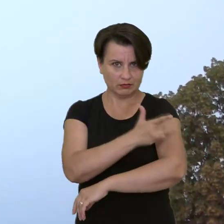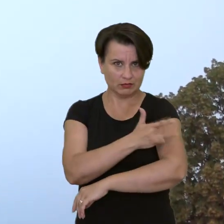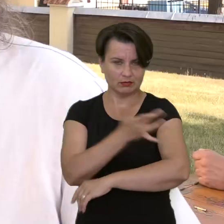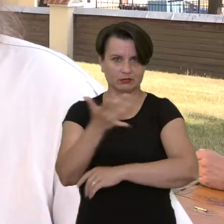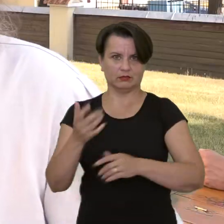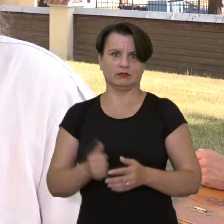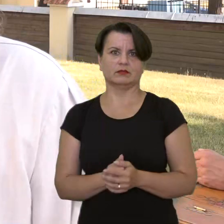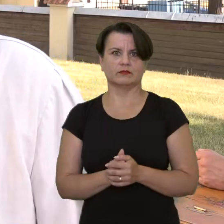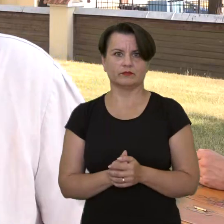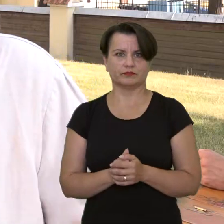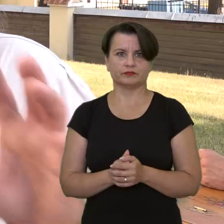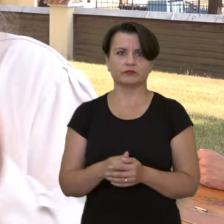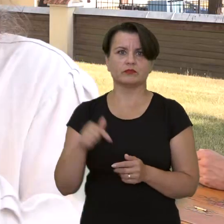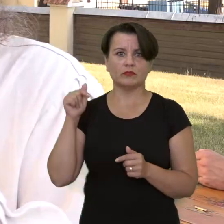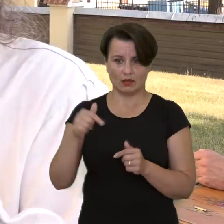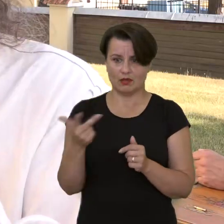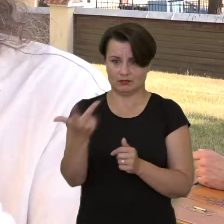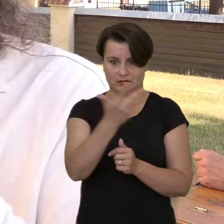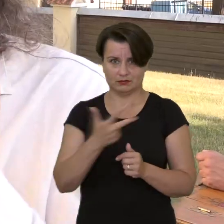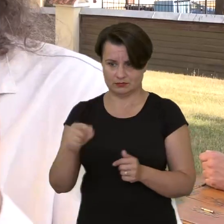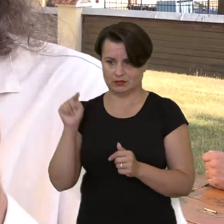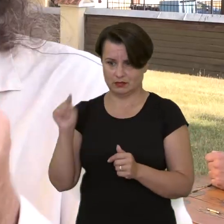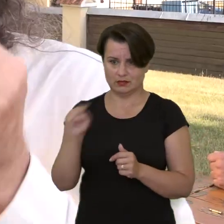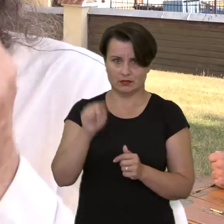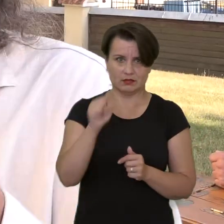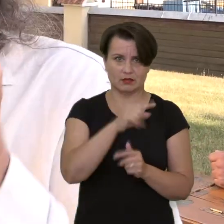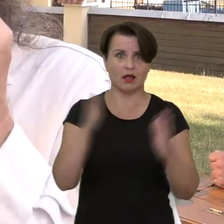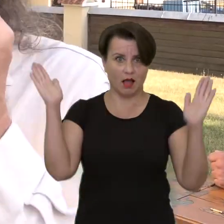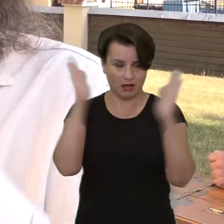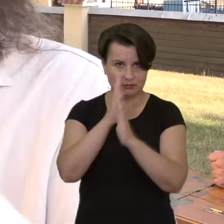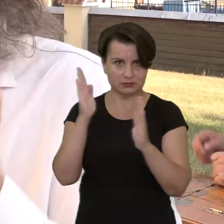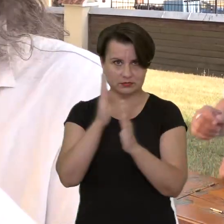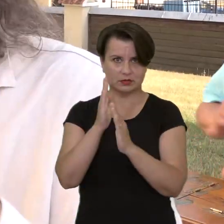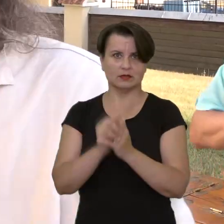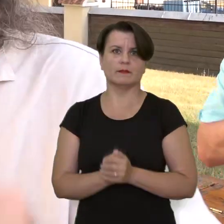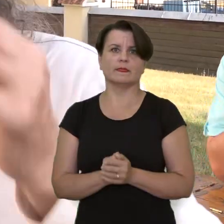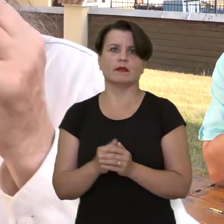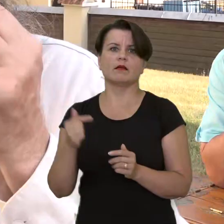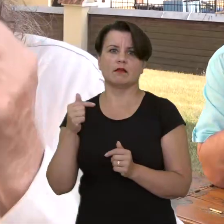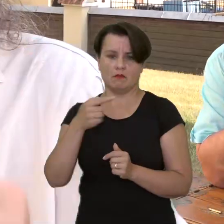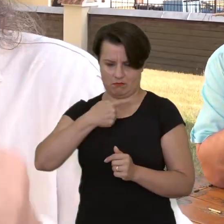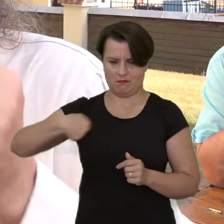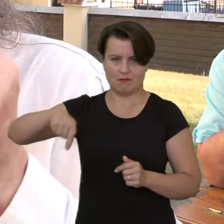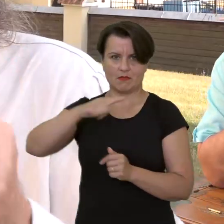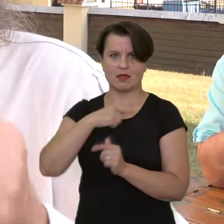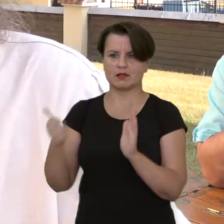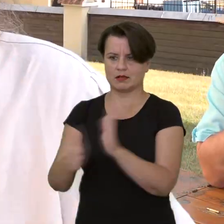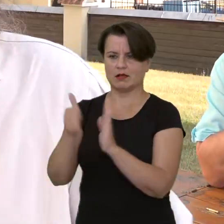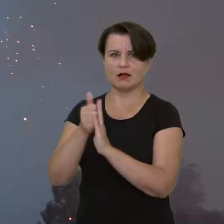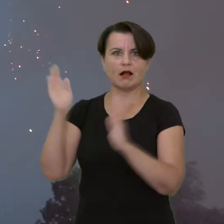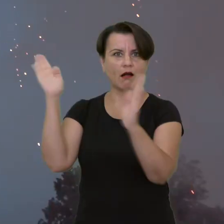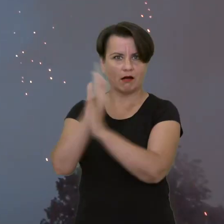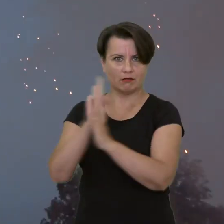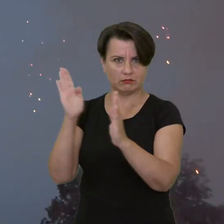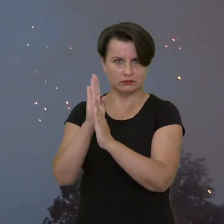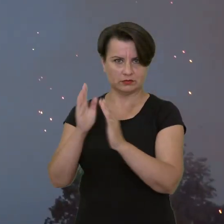nebūtume atsiradę. Žodžiu, tai, kas šitoj triadoj sudaro gamtą, mes gamtą ir garbiname.